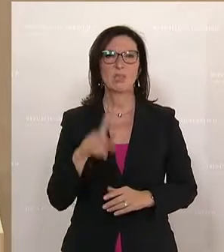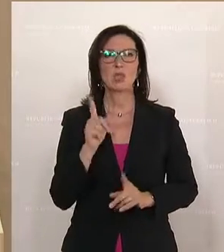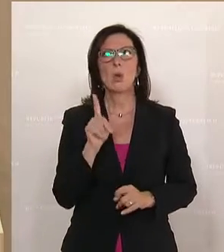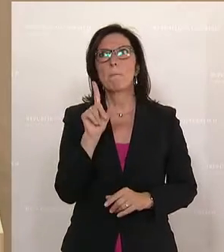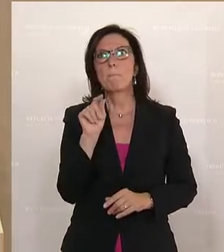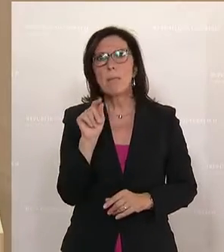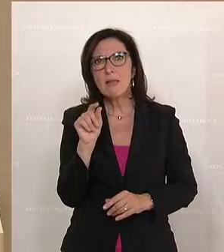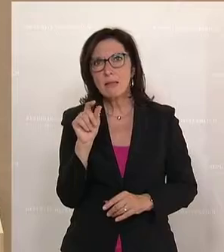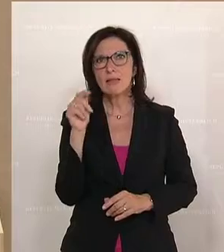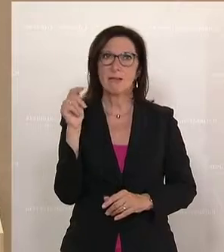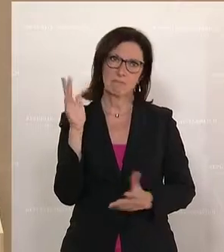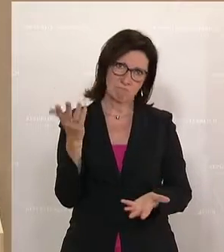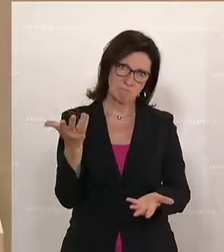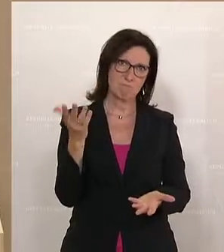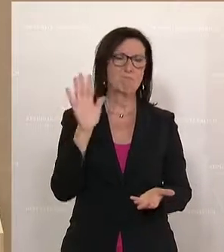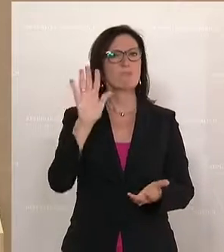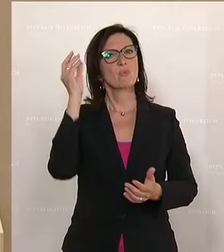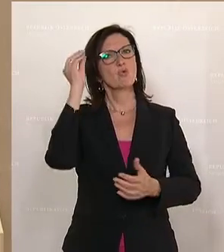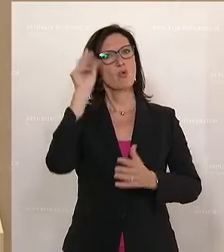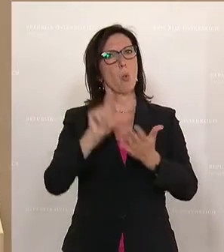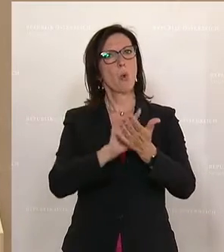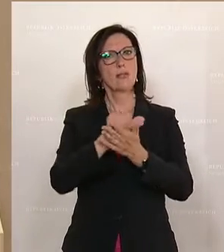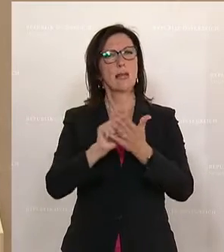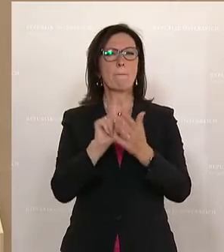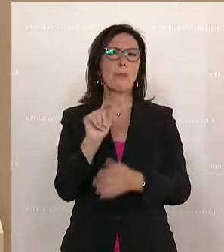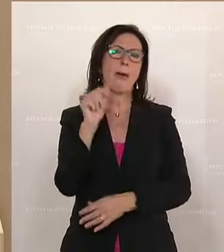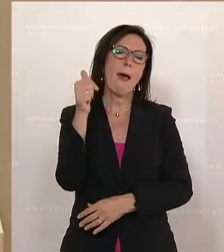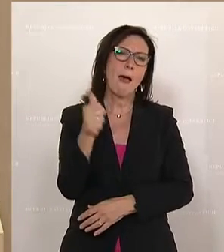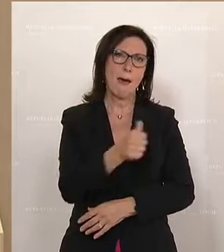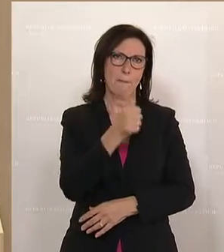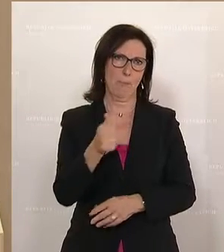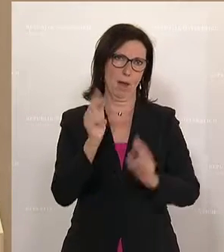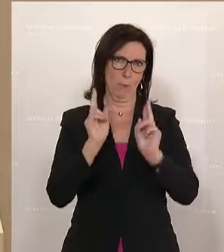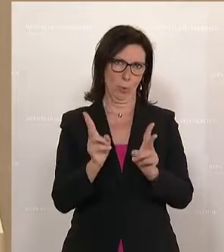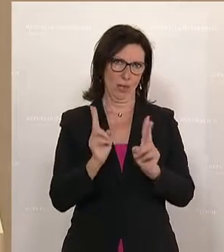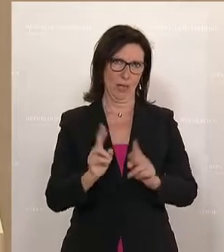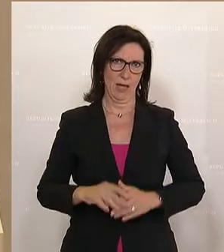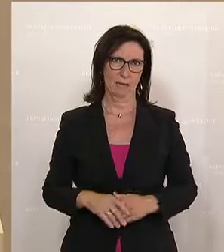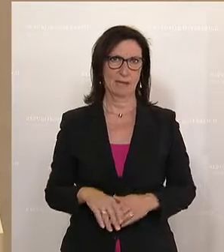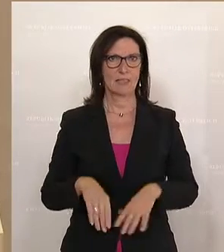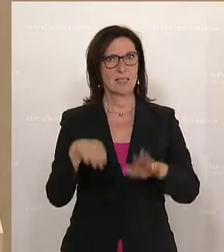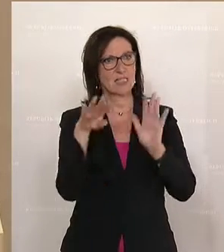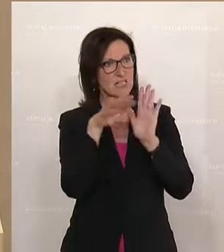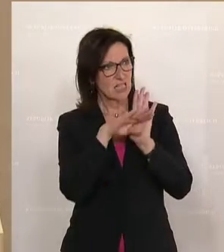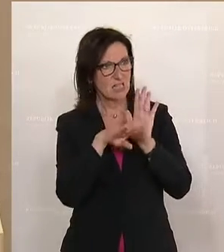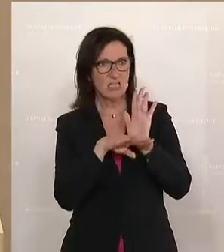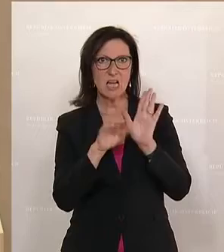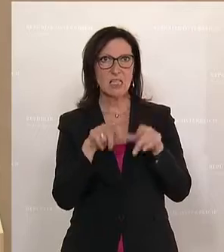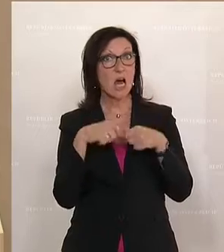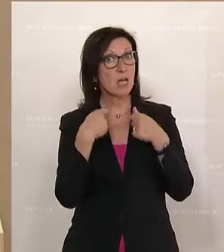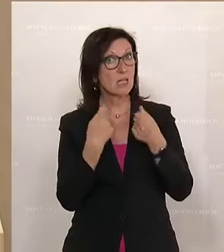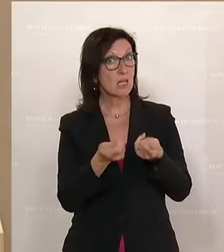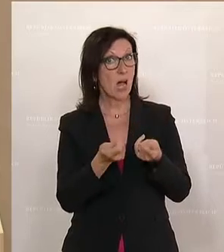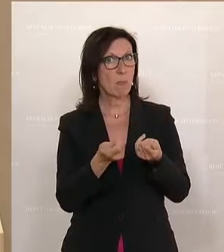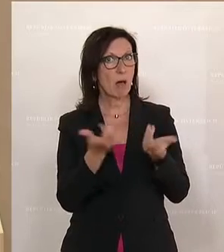zumindest einmal in ihrer Schullaufbahn die Möglichkeit haben, gesetzgebende Organe